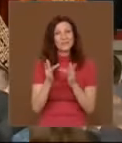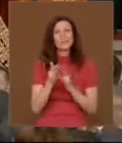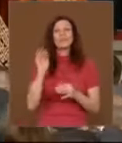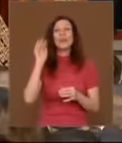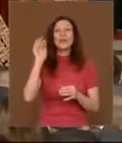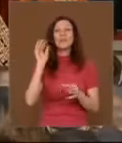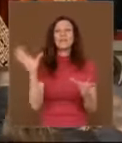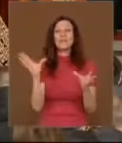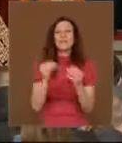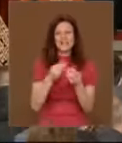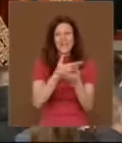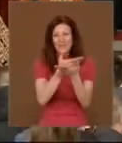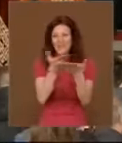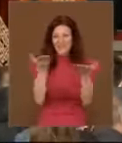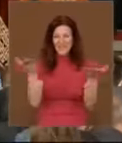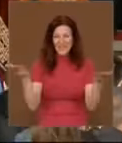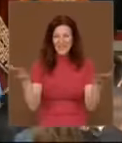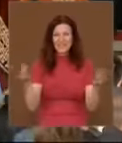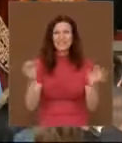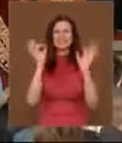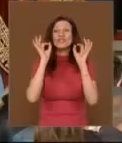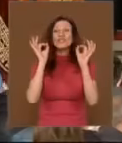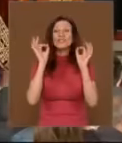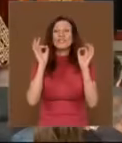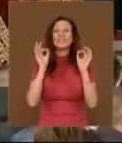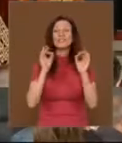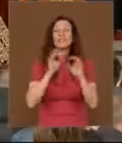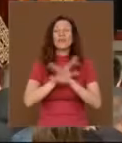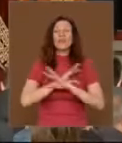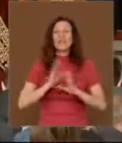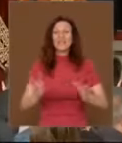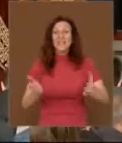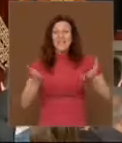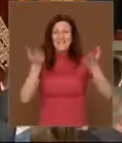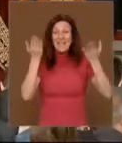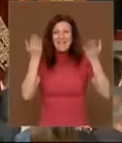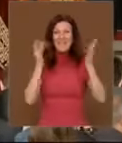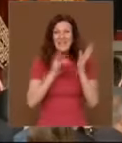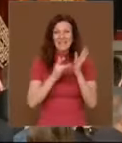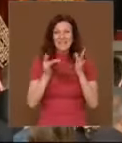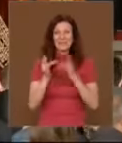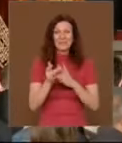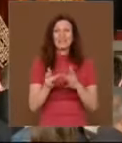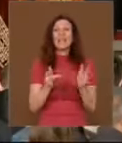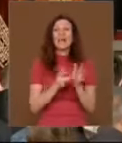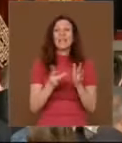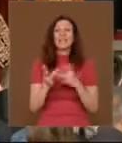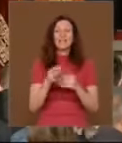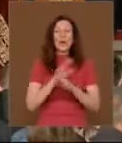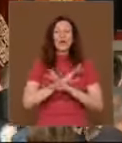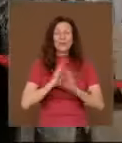бъдат с всички вас. Честито възкресение Христово! Христос